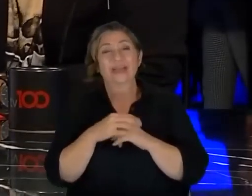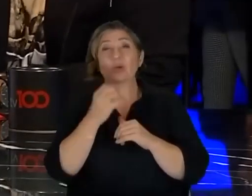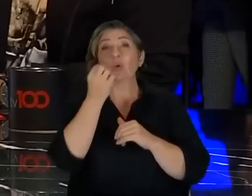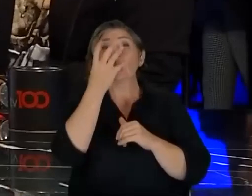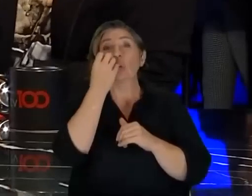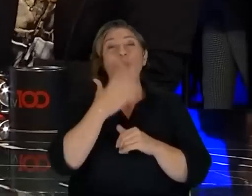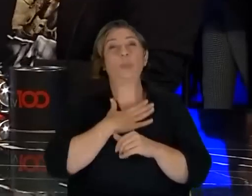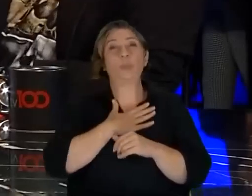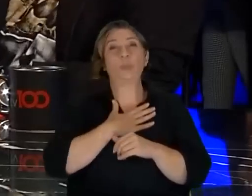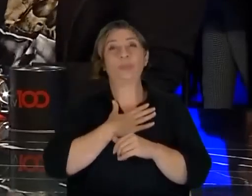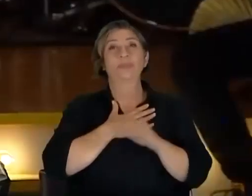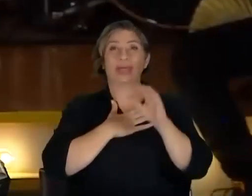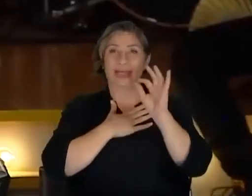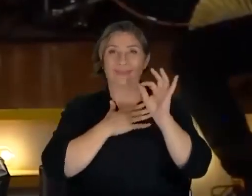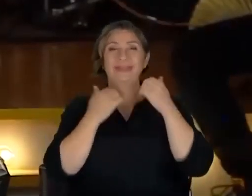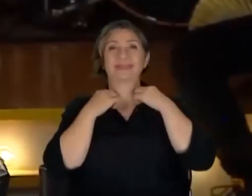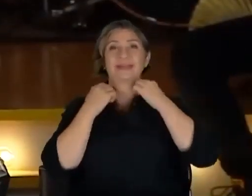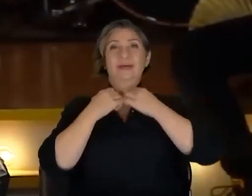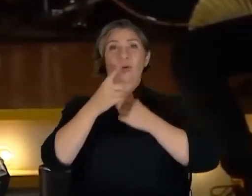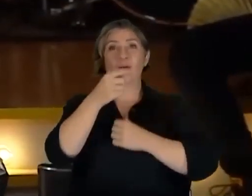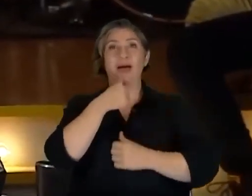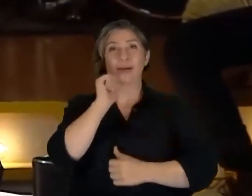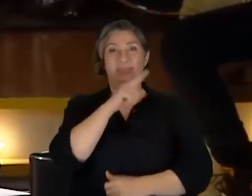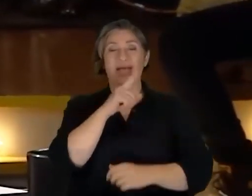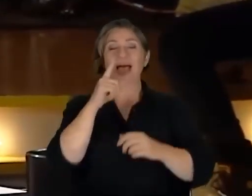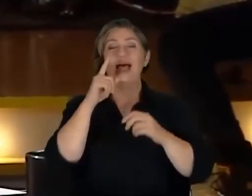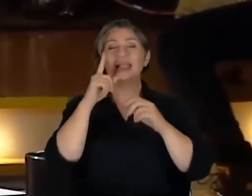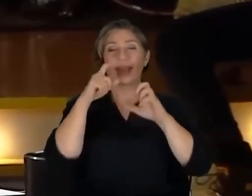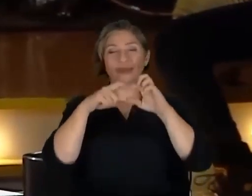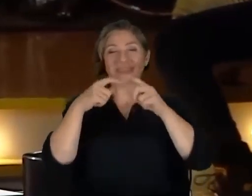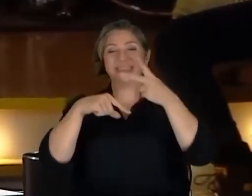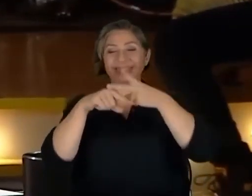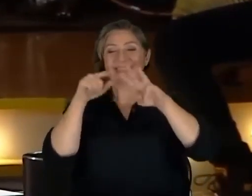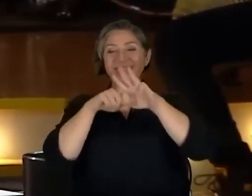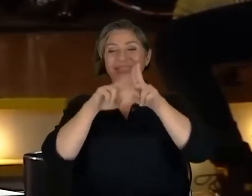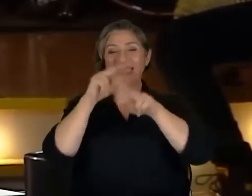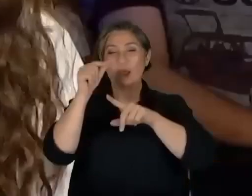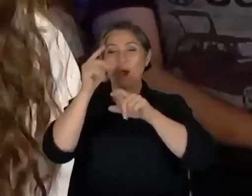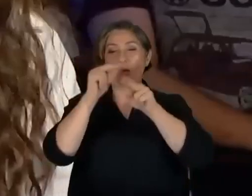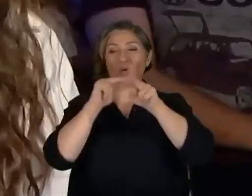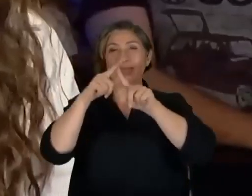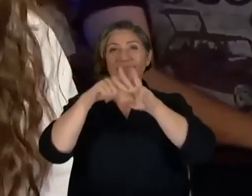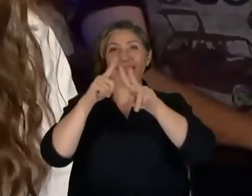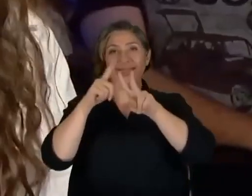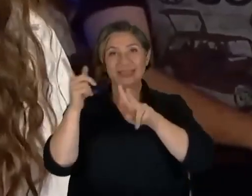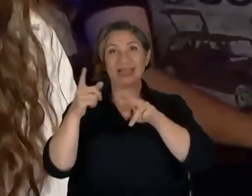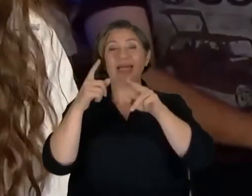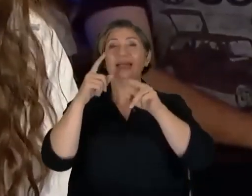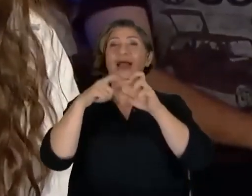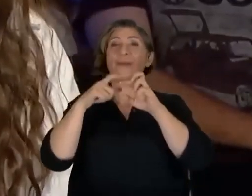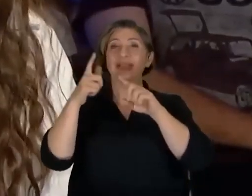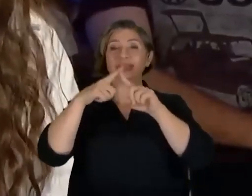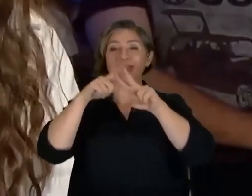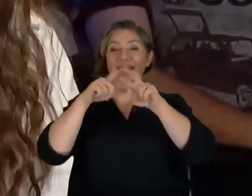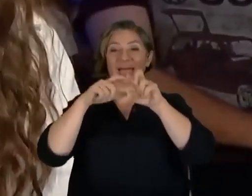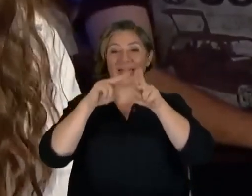Gülüm diye. Evet. Orada abim. Rahmetli Zeki Ökten'in. Rahmetli Tarık Akan abimizle